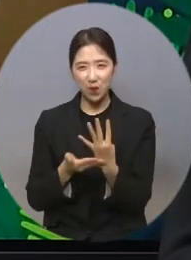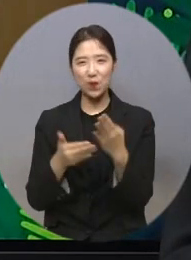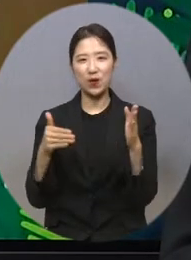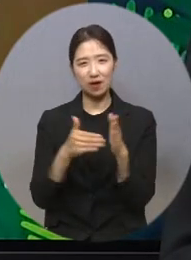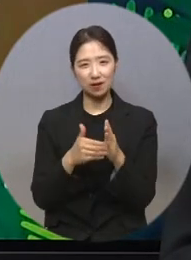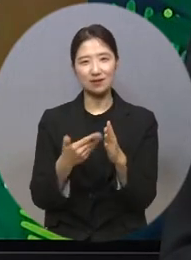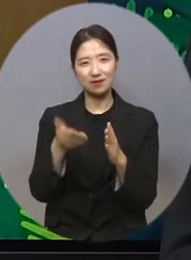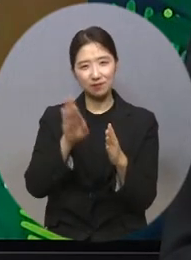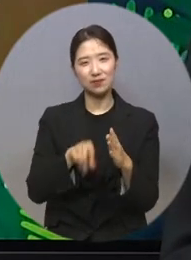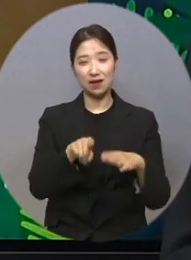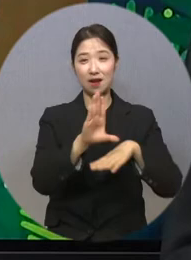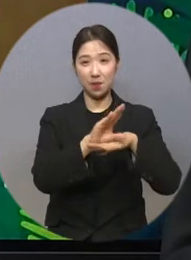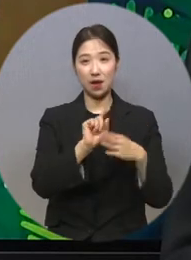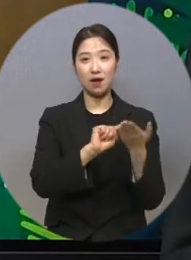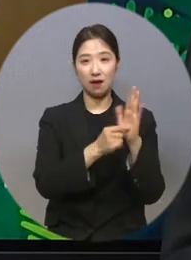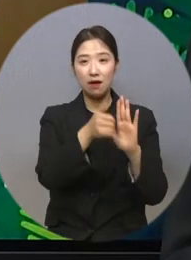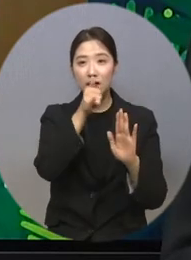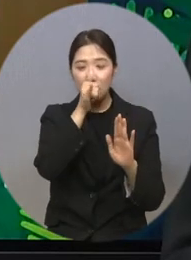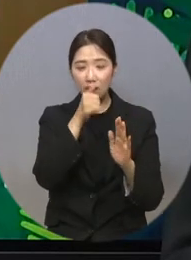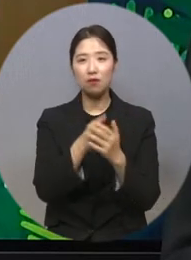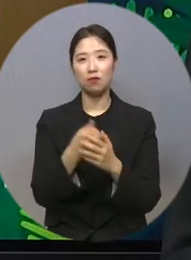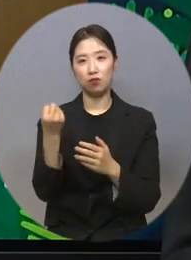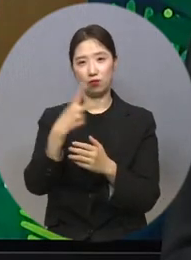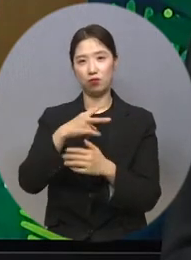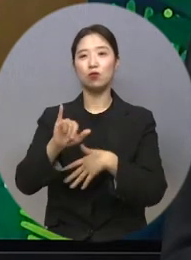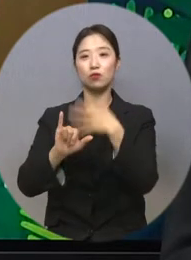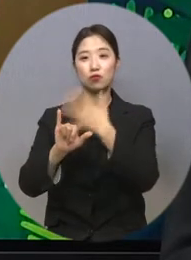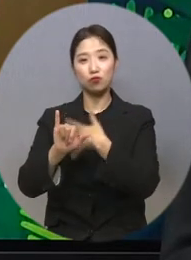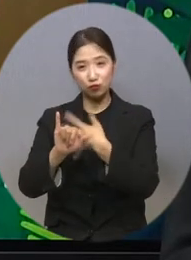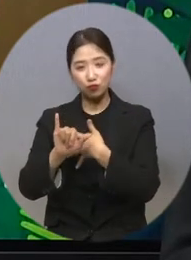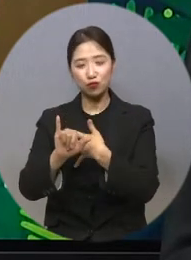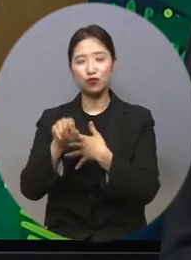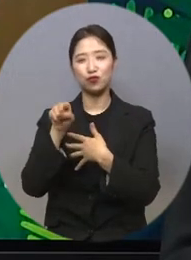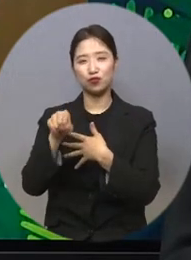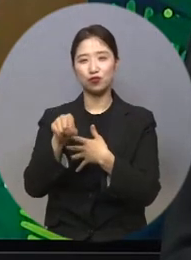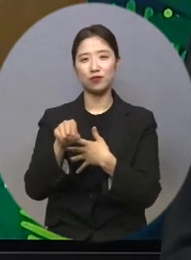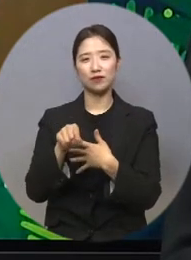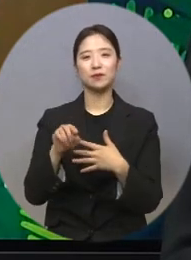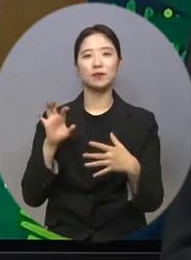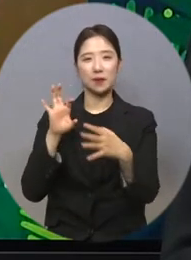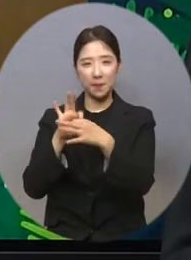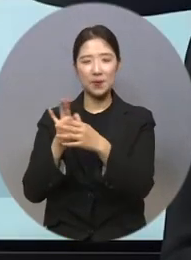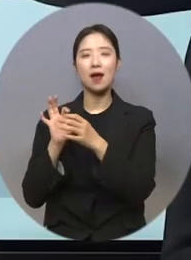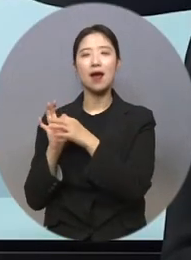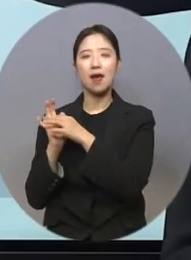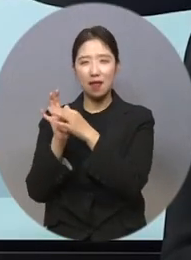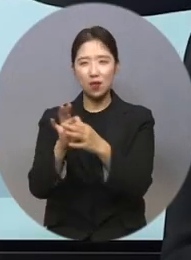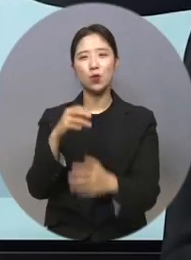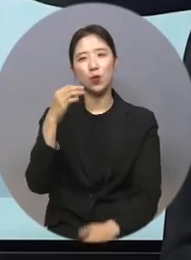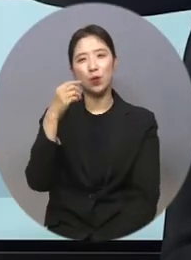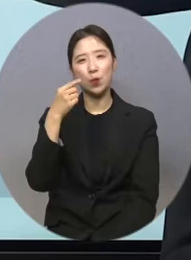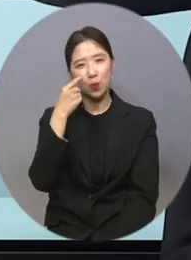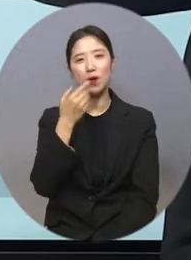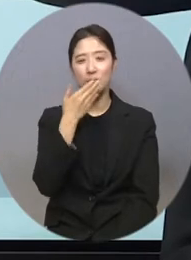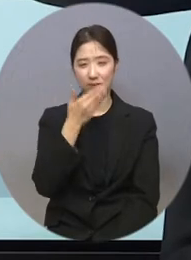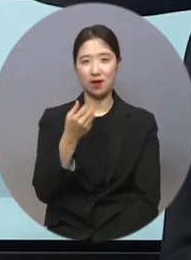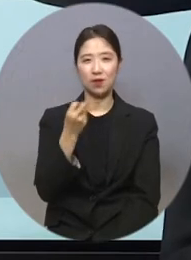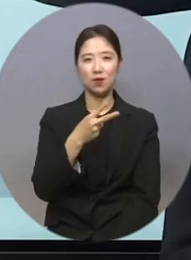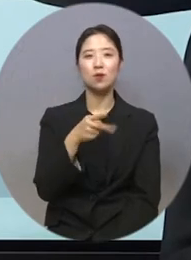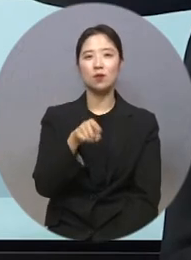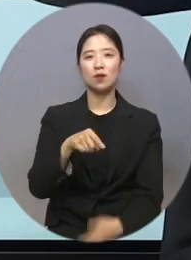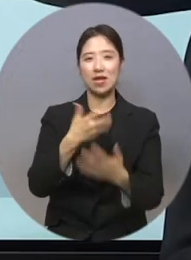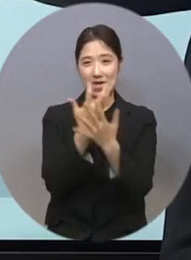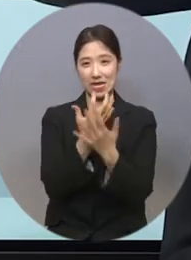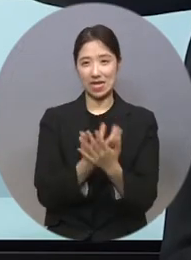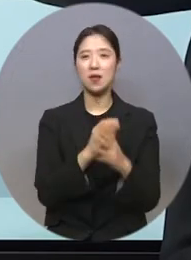이게 뭐 방송으로도 나가게 되겠지만 저희가 유튜브 채널을 통해서 계속해서 살펴볼 수 있고 또 아카이브처럼 될